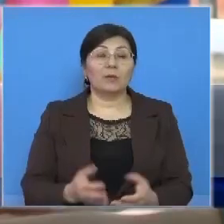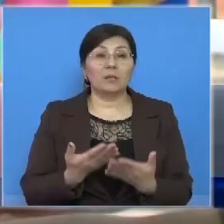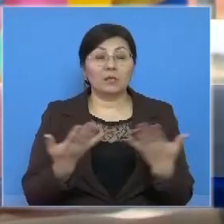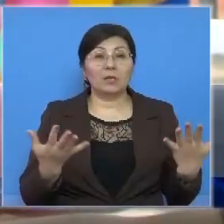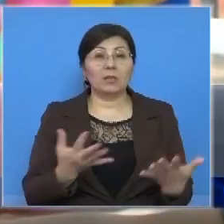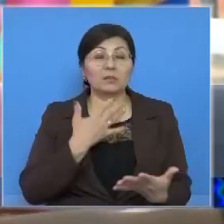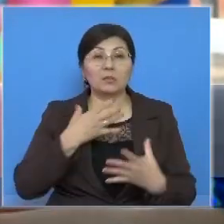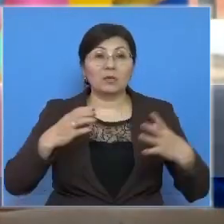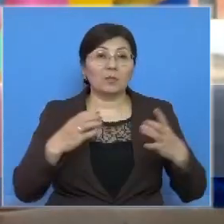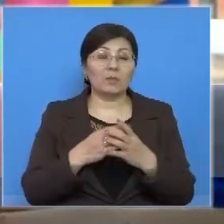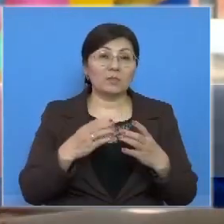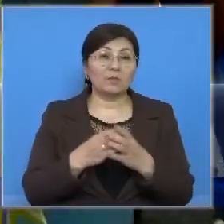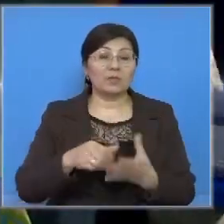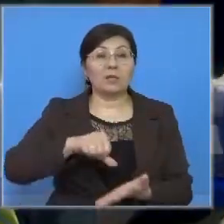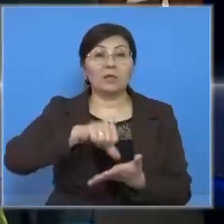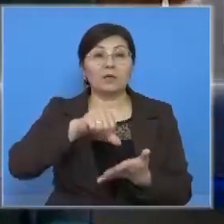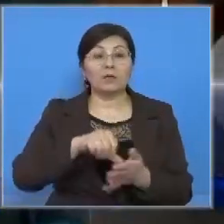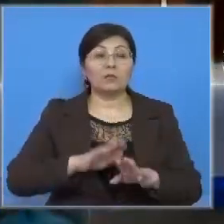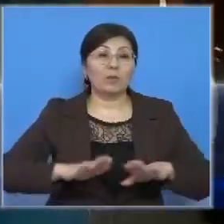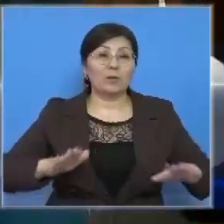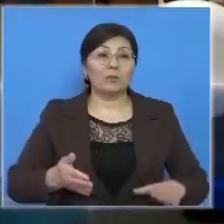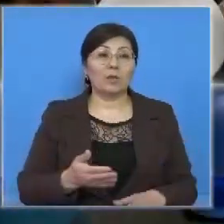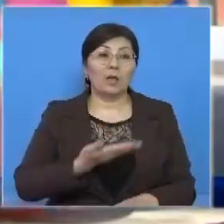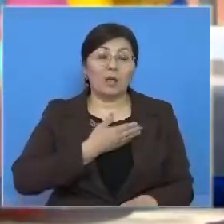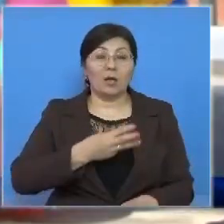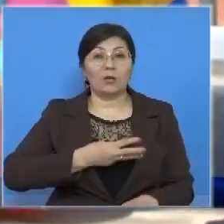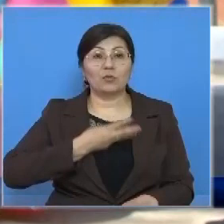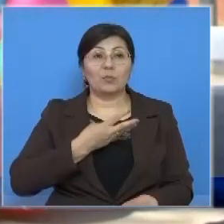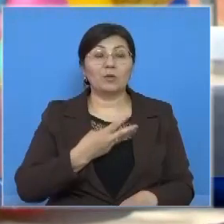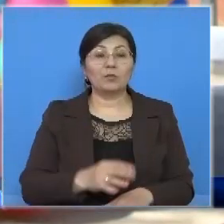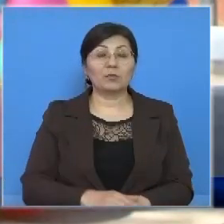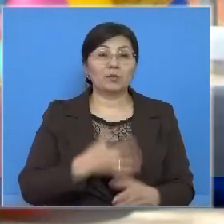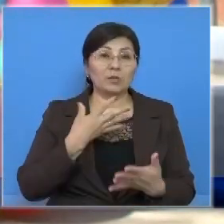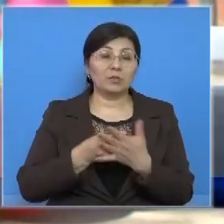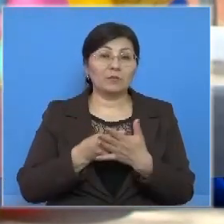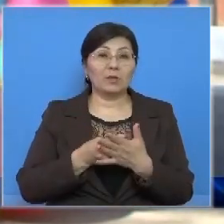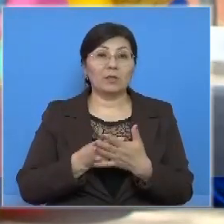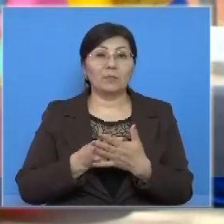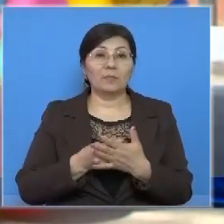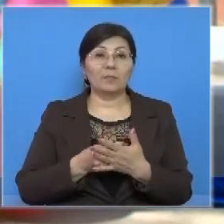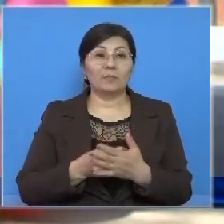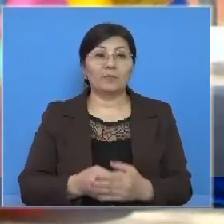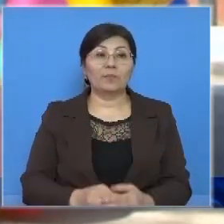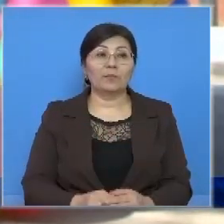ассамблей выступают дети. Хочу пожелать своим